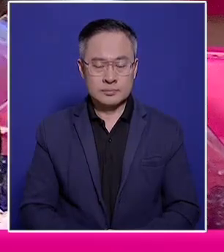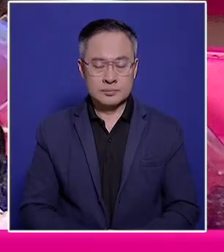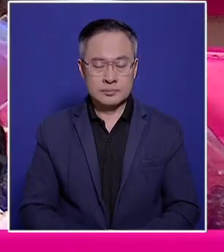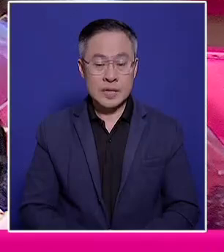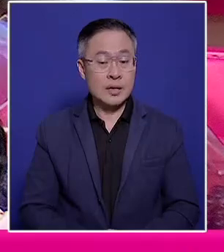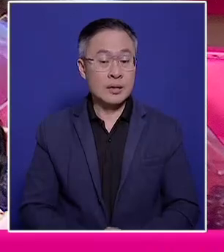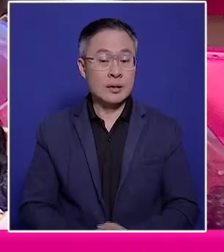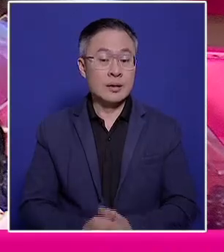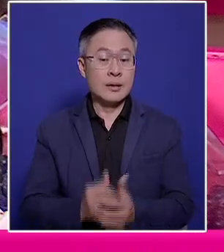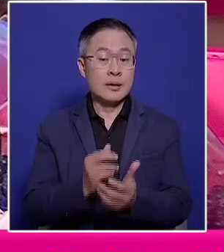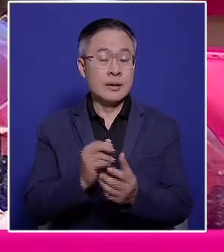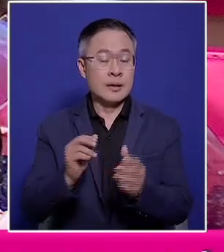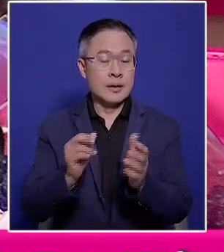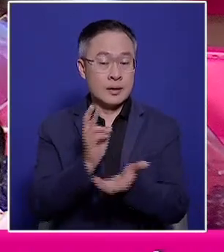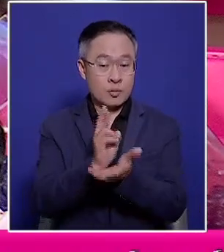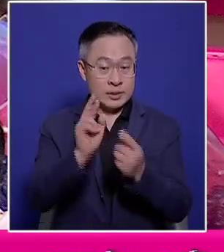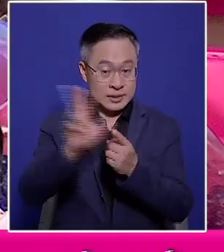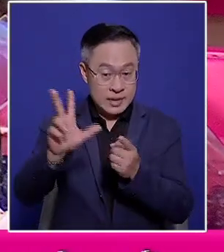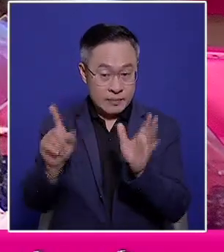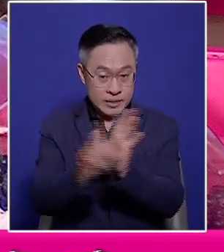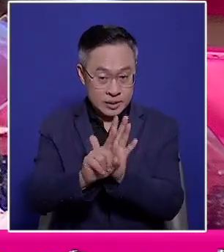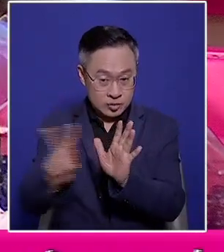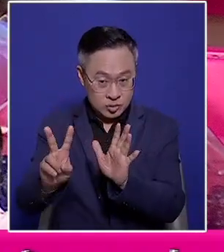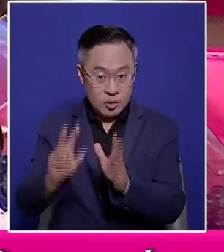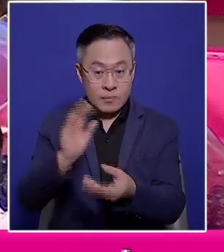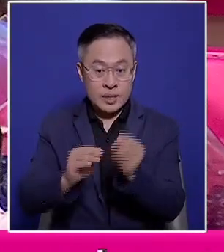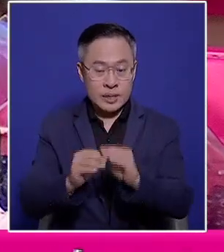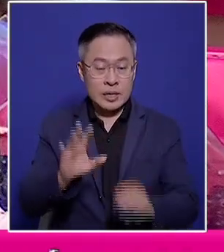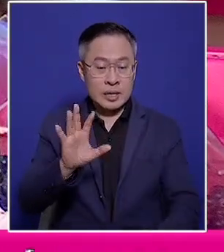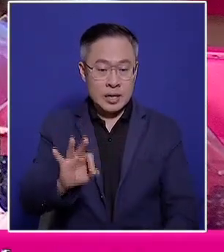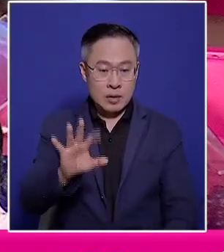อันดับที่3หมุนครั้งที่2เลขที่ออก